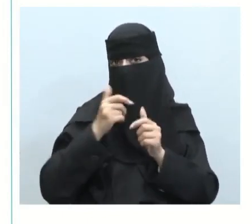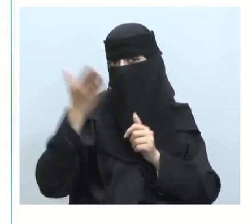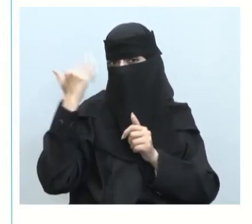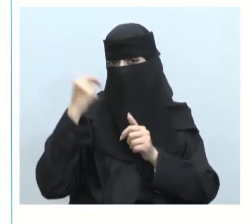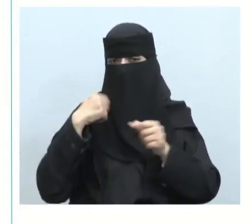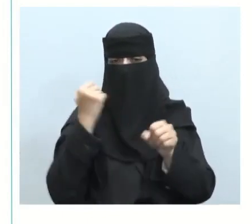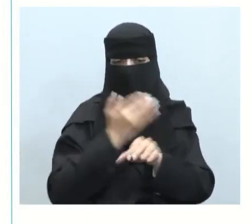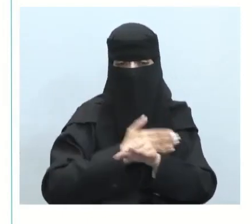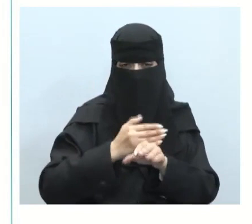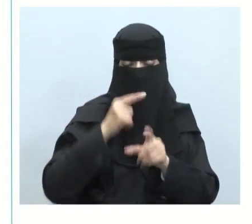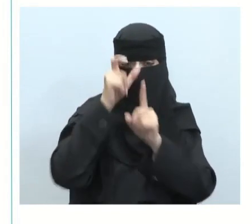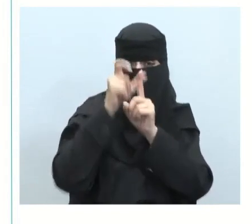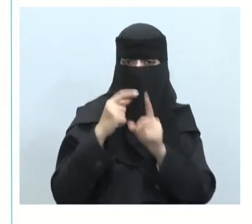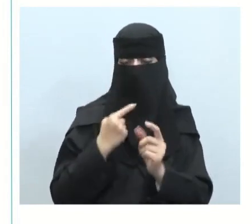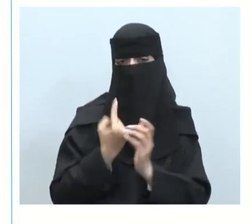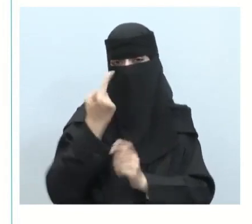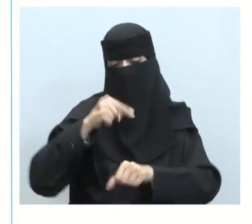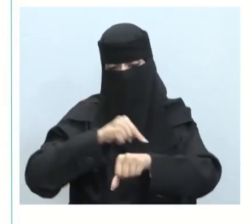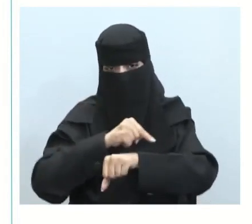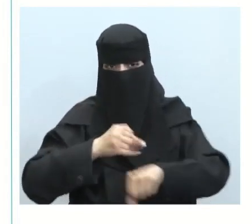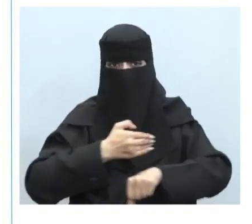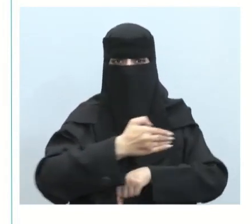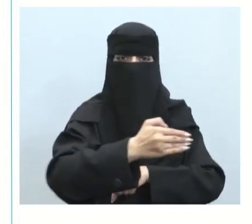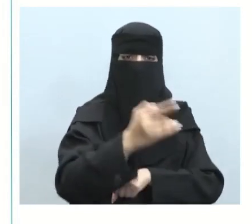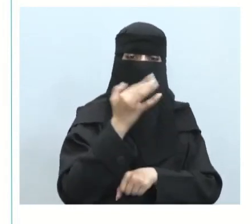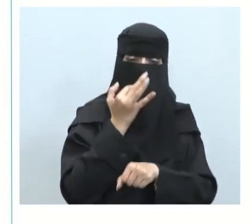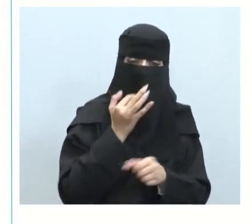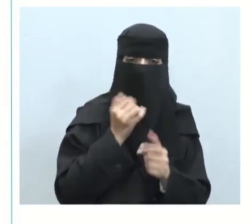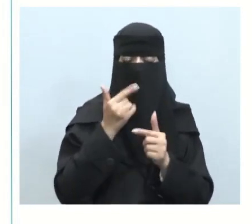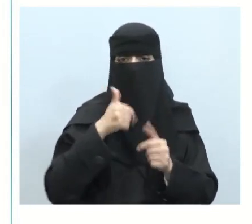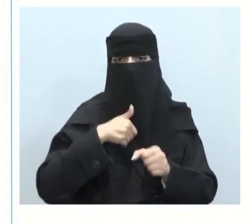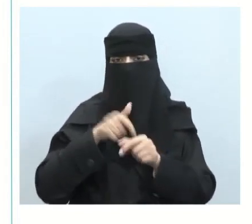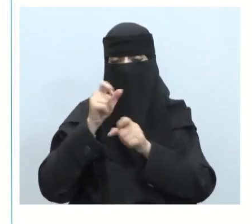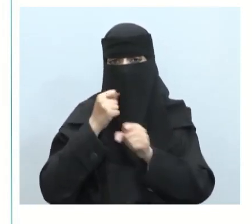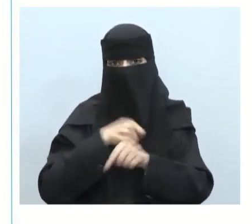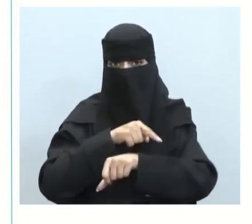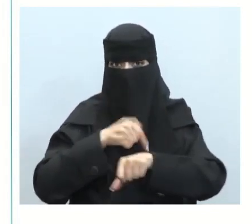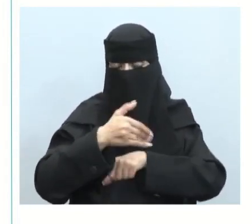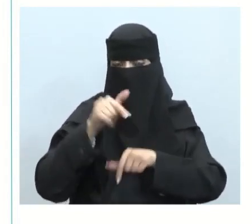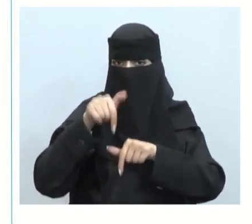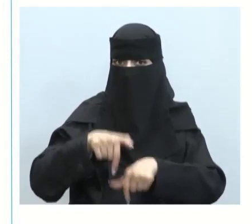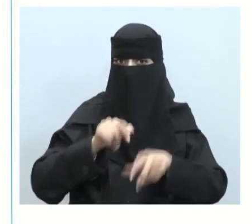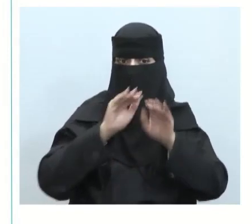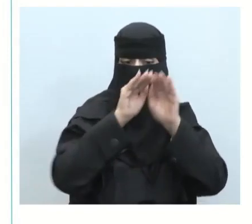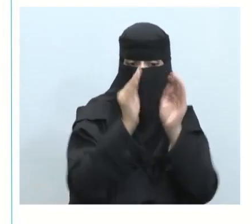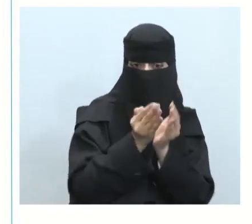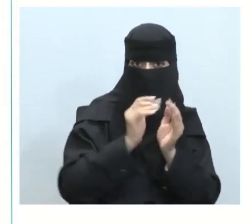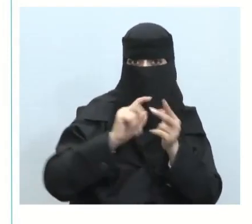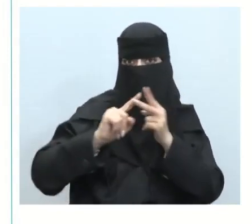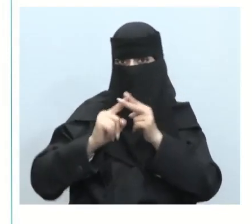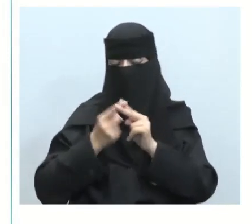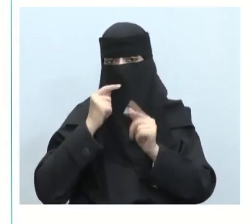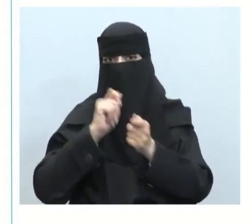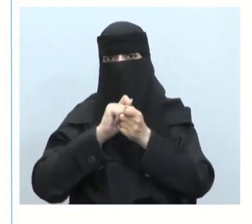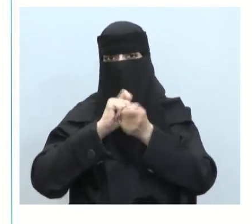الثوره الصناعيه بالعمل اليدوي كان التاج بسيط يعتمد على الجهد البشري اما الان الالات اصبحت